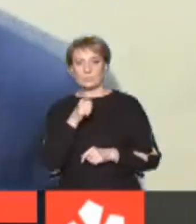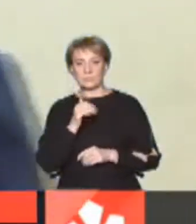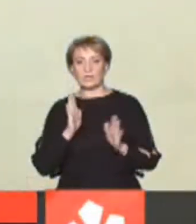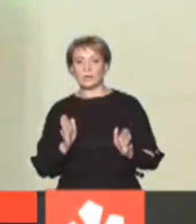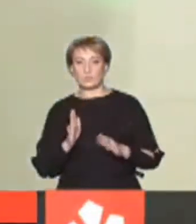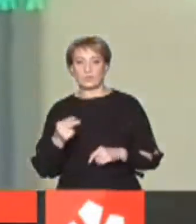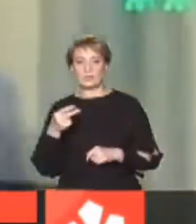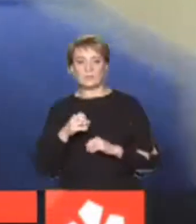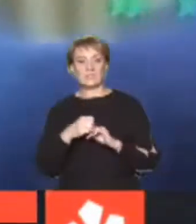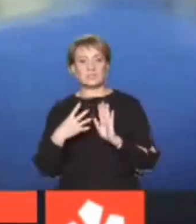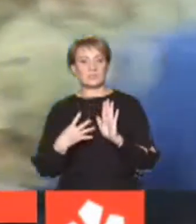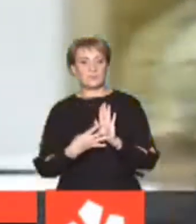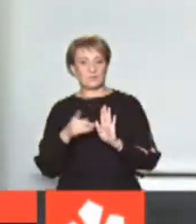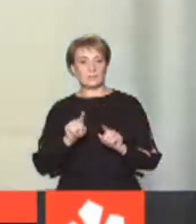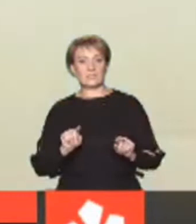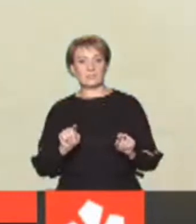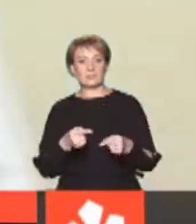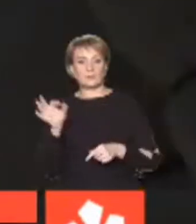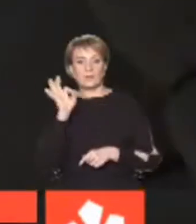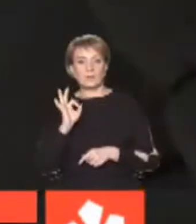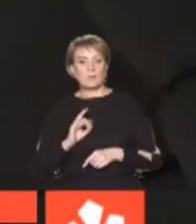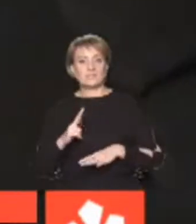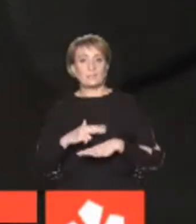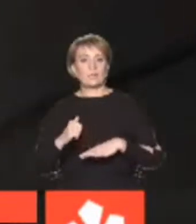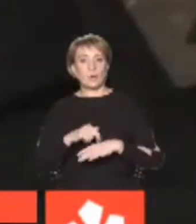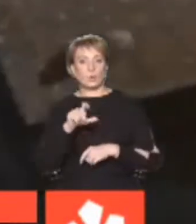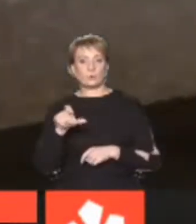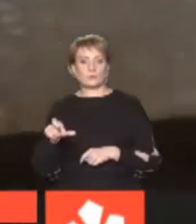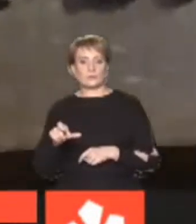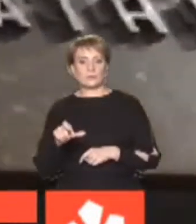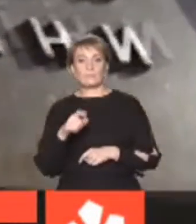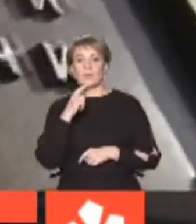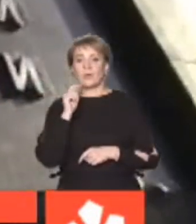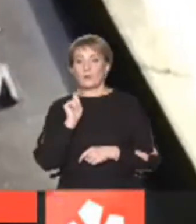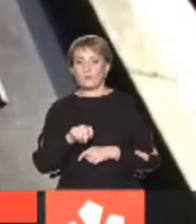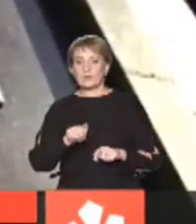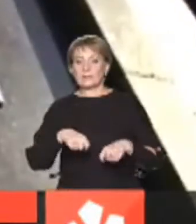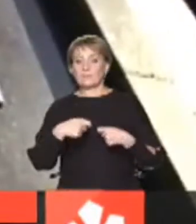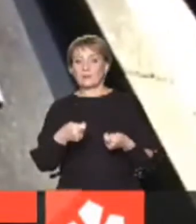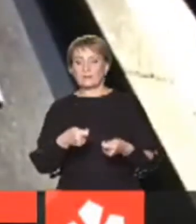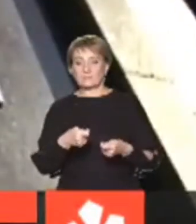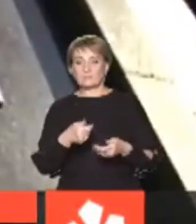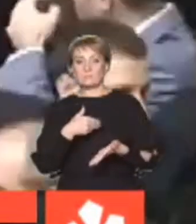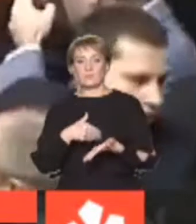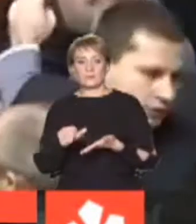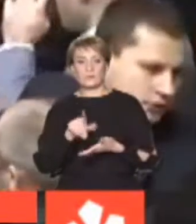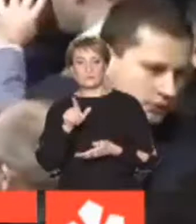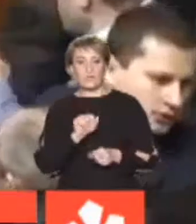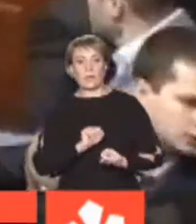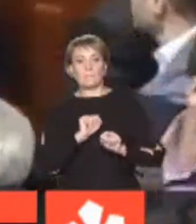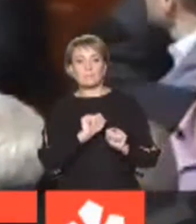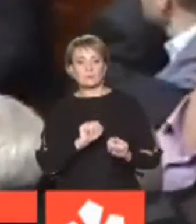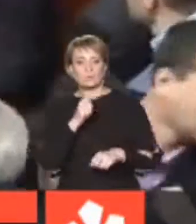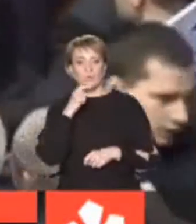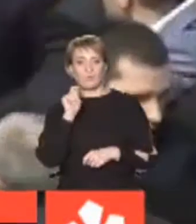у 2019-му його затримали німецькі правоохоронці. Втім, Україні його видати відмовились, але і притулок Україні